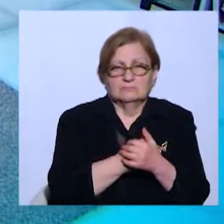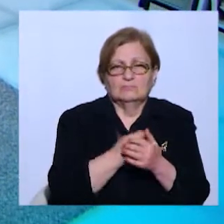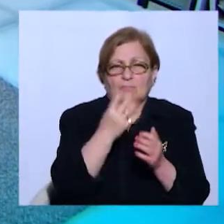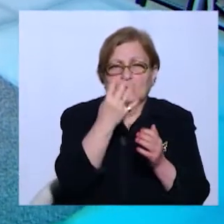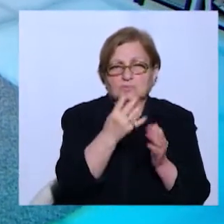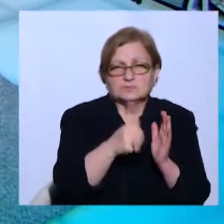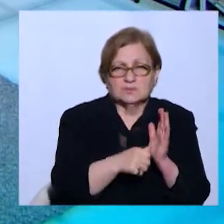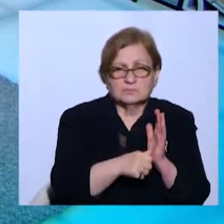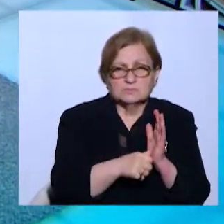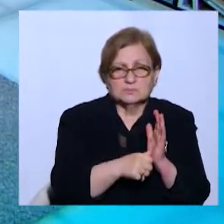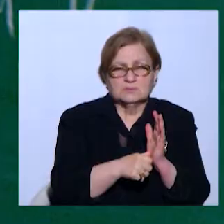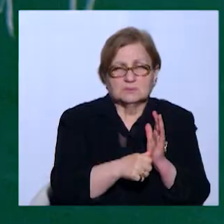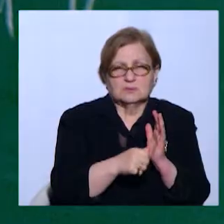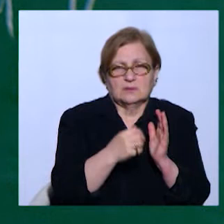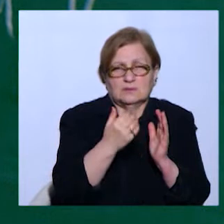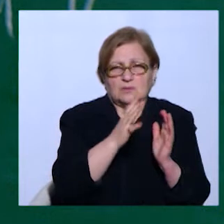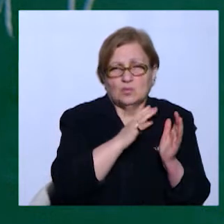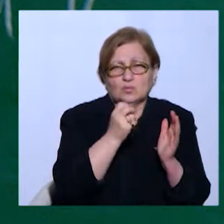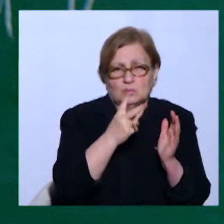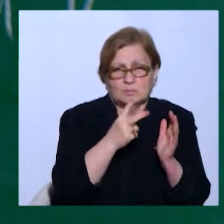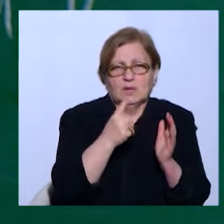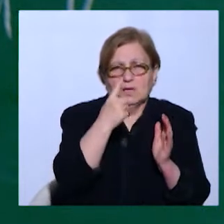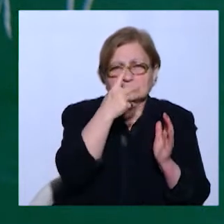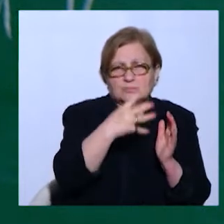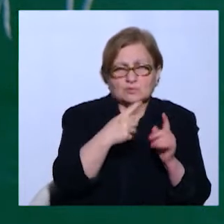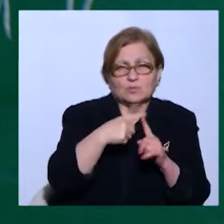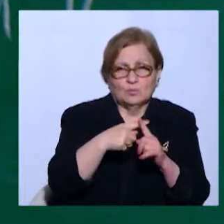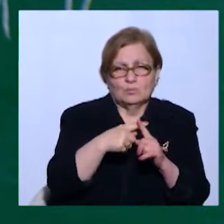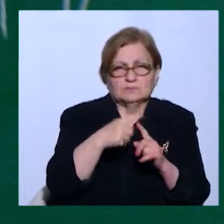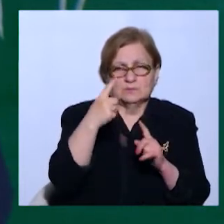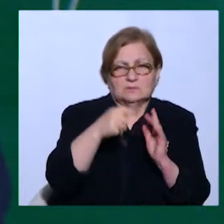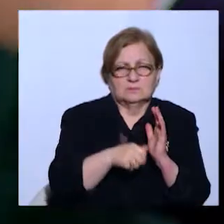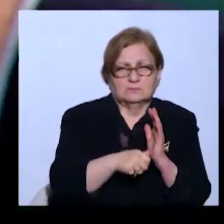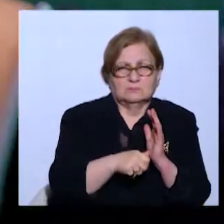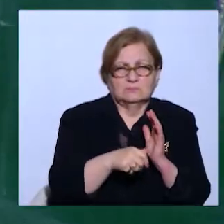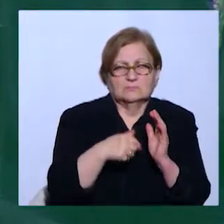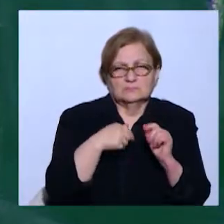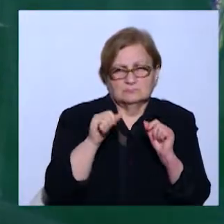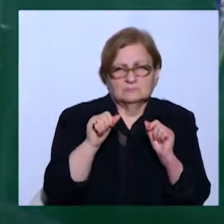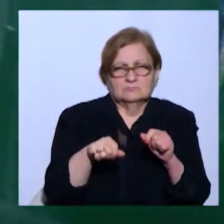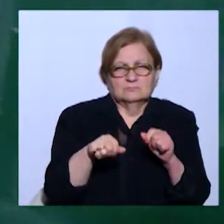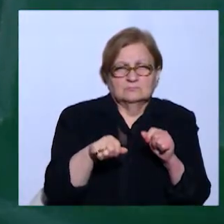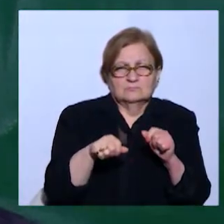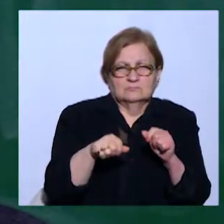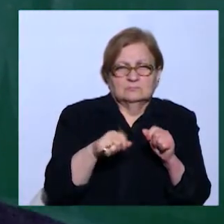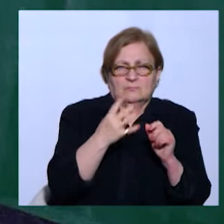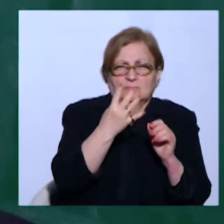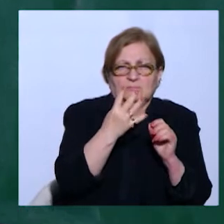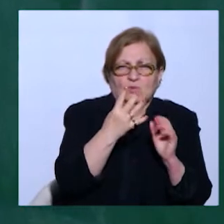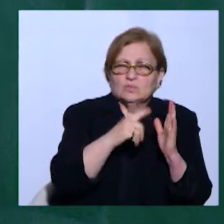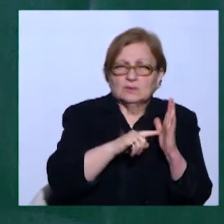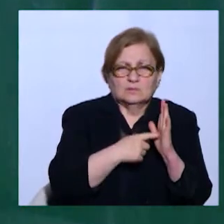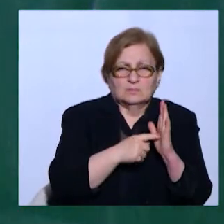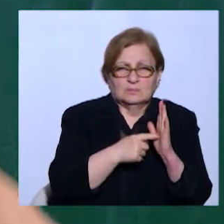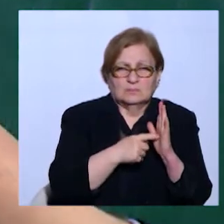იყო 12, მაშ 1/4-ს რო უმატებ, 1/6-ს. შემეძლო მე 4 კი არ გამეგზავნ გამერვლებინე